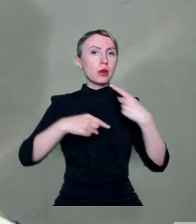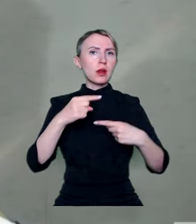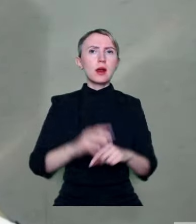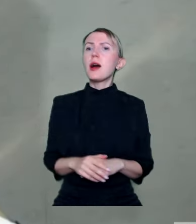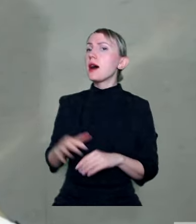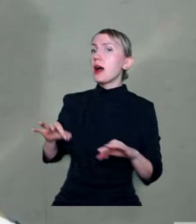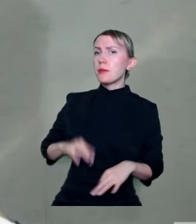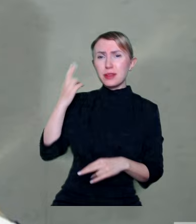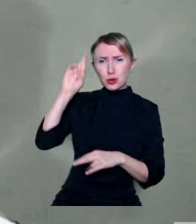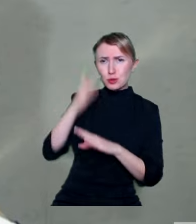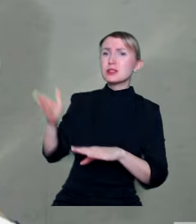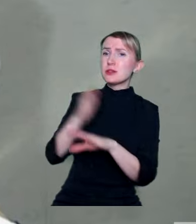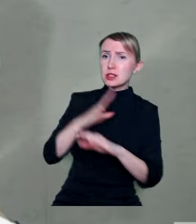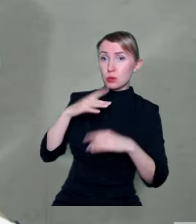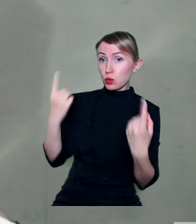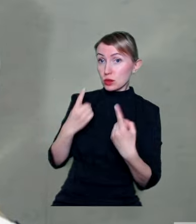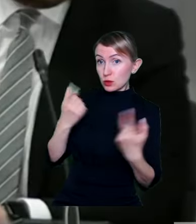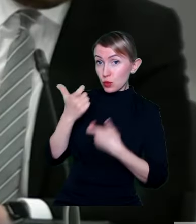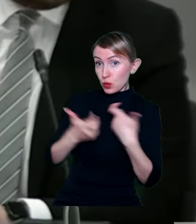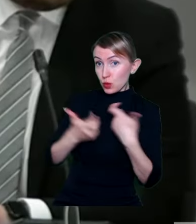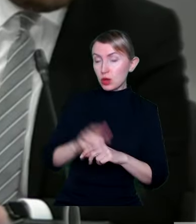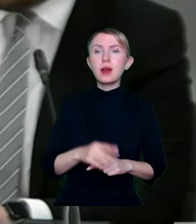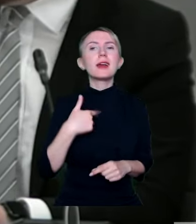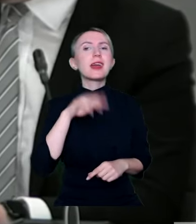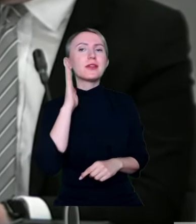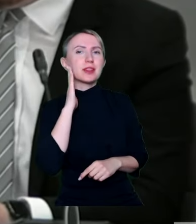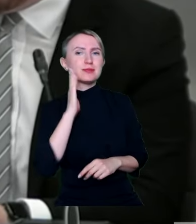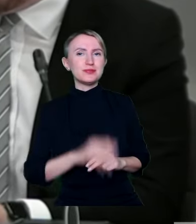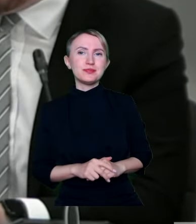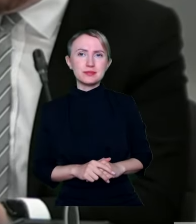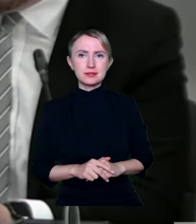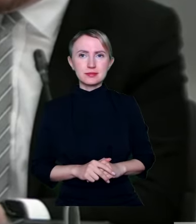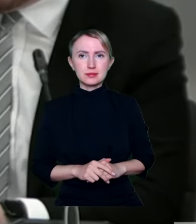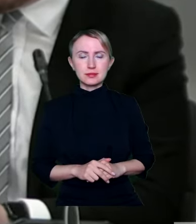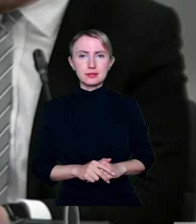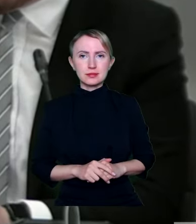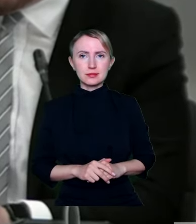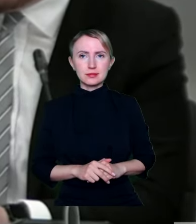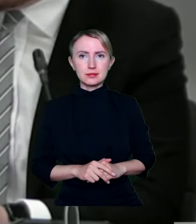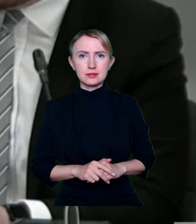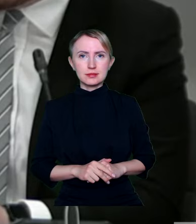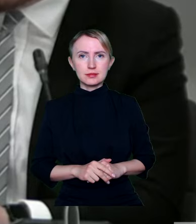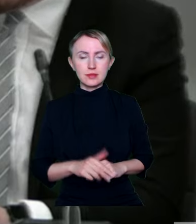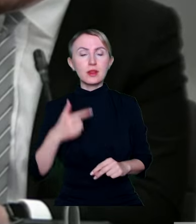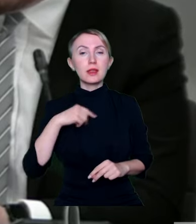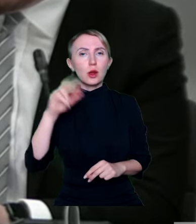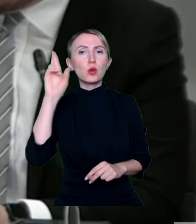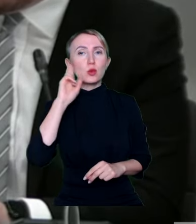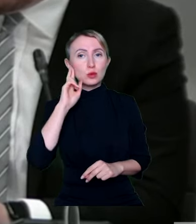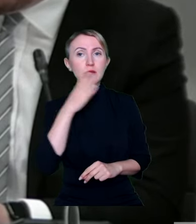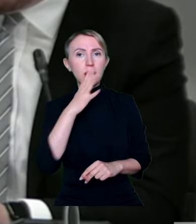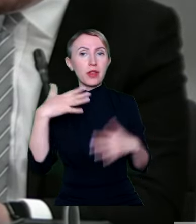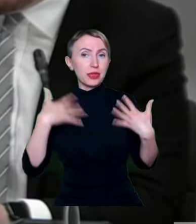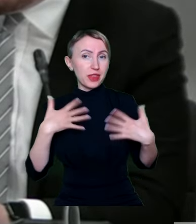wydarzyło wcześniej? Ale ja wiem, słuchajcie, szanowni państwo, ja wiem, ja rozumiem państwa